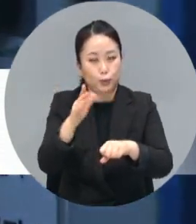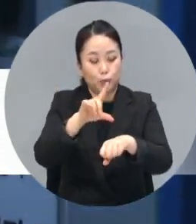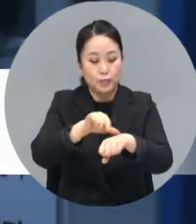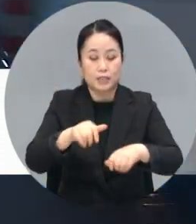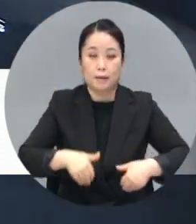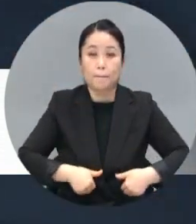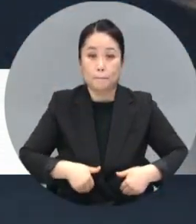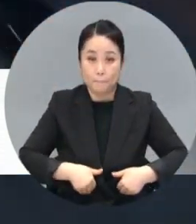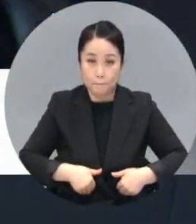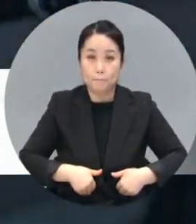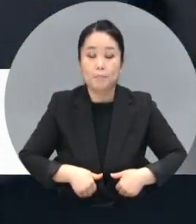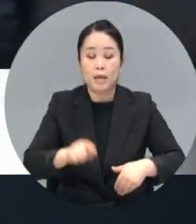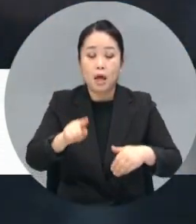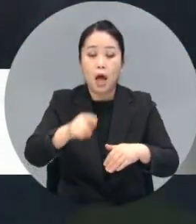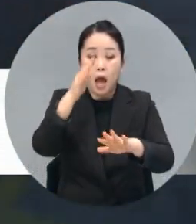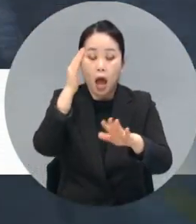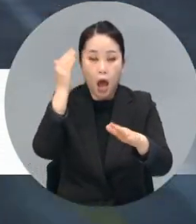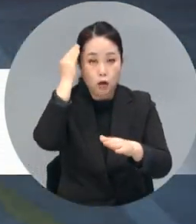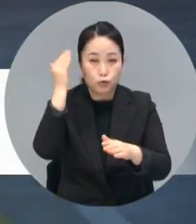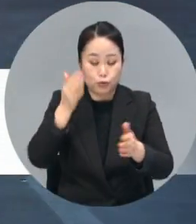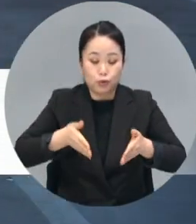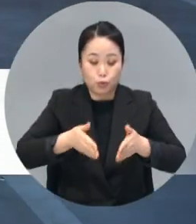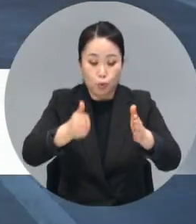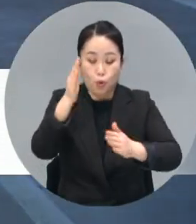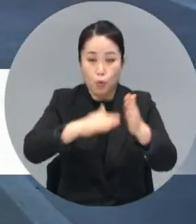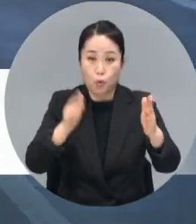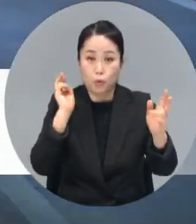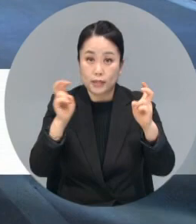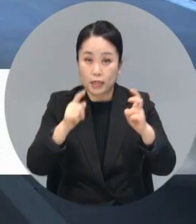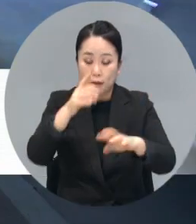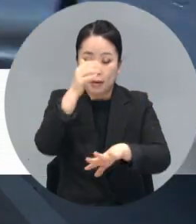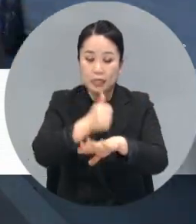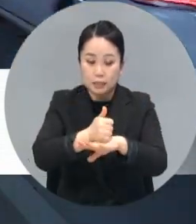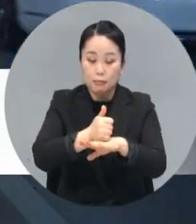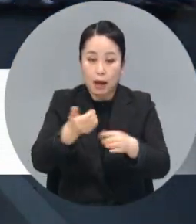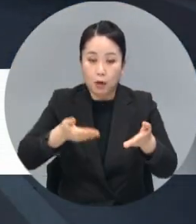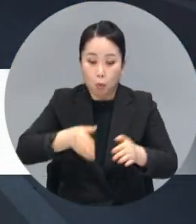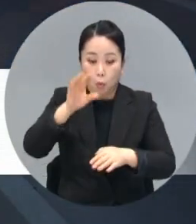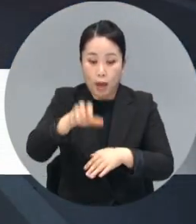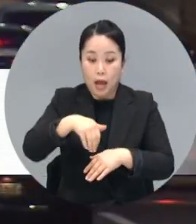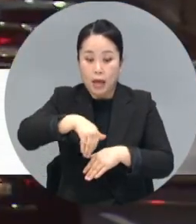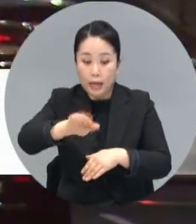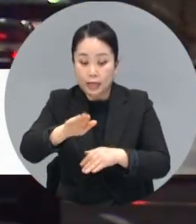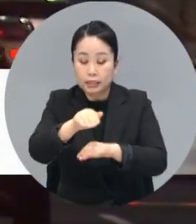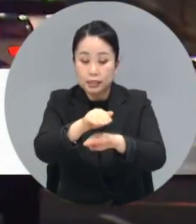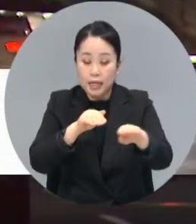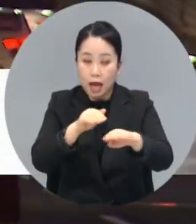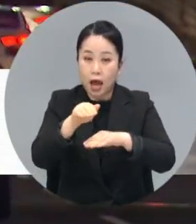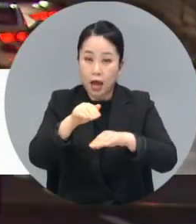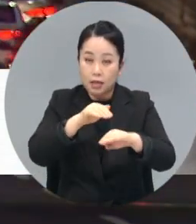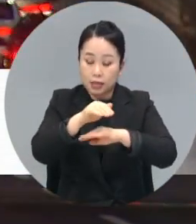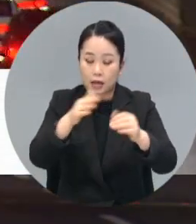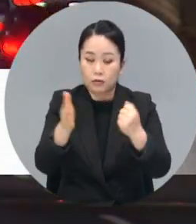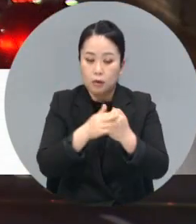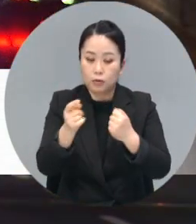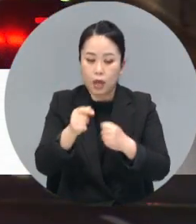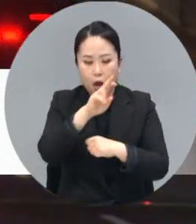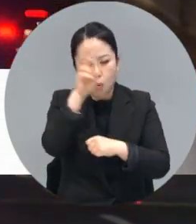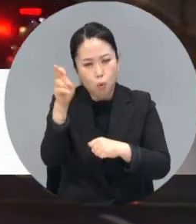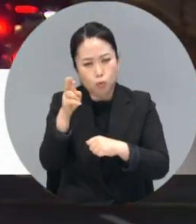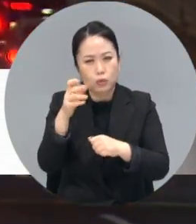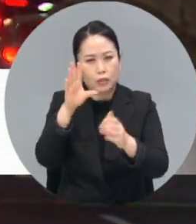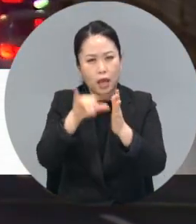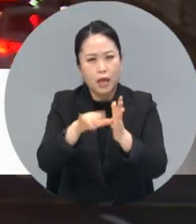한국도로공사는 막바지 귀경길에 오른 차량으로 부산을 오가는 고속도로 일부 구간에서만 오후 한때 극심한 정체를 빚었을